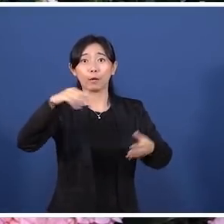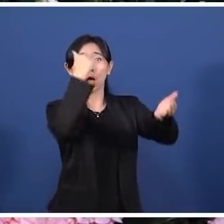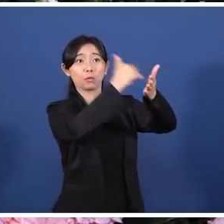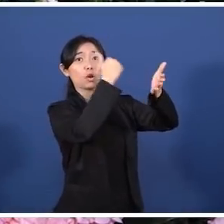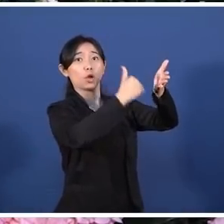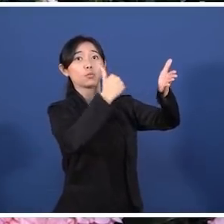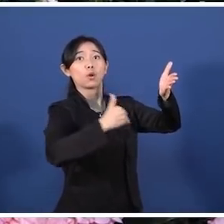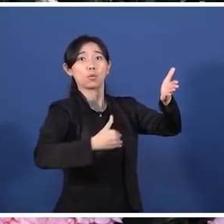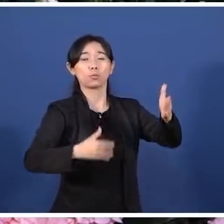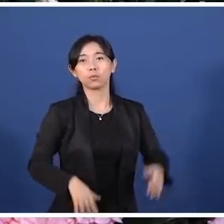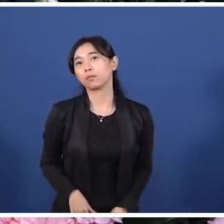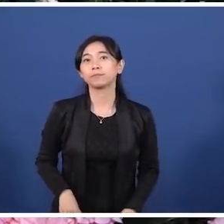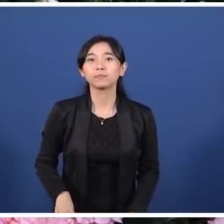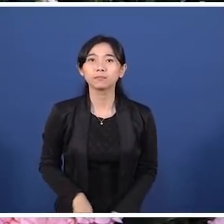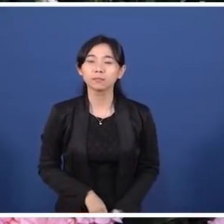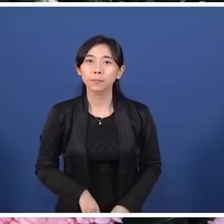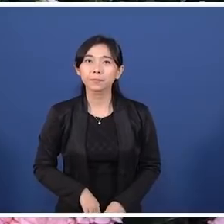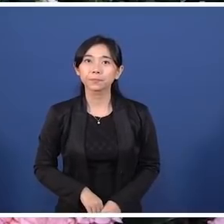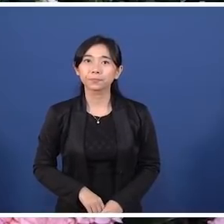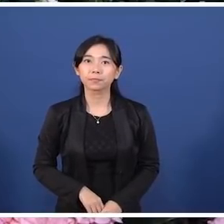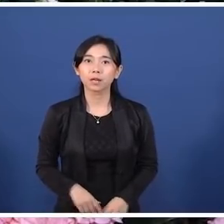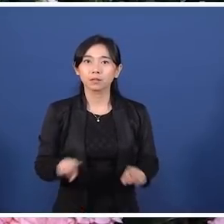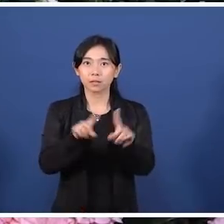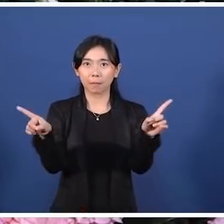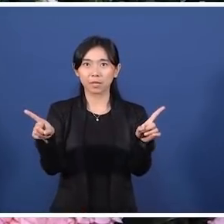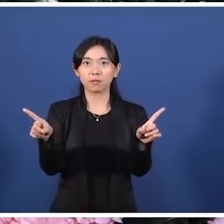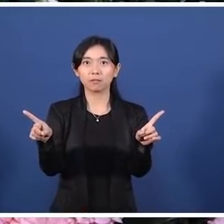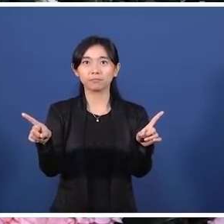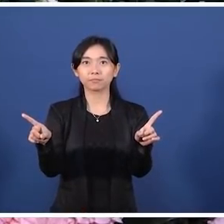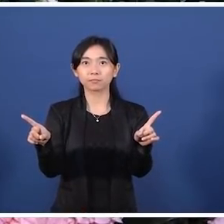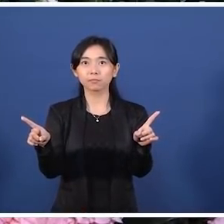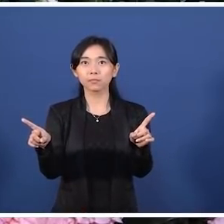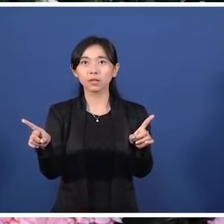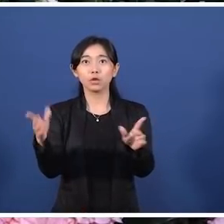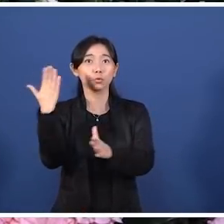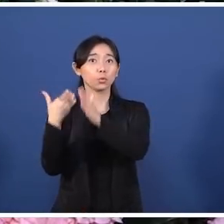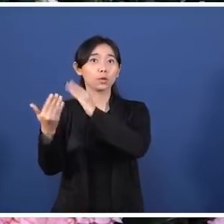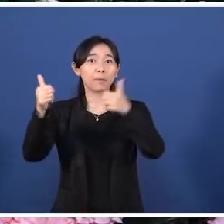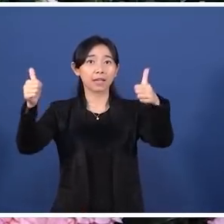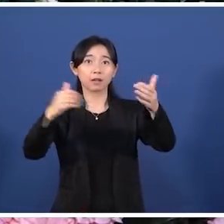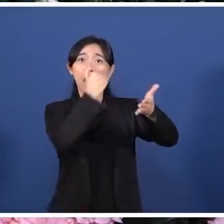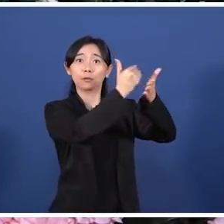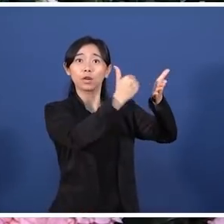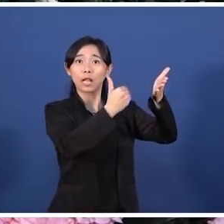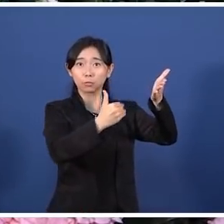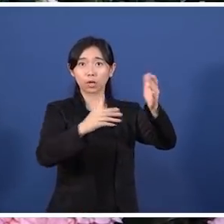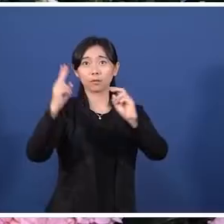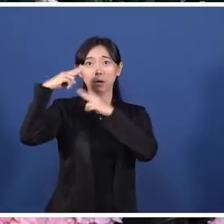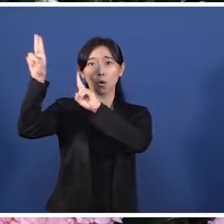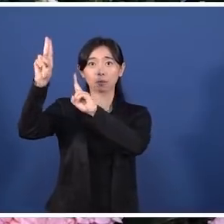orang untuk menghormati Tuhan. Tetapi menjadi ironis ketika peraturan untuk mengajak orang menghormati